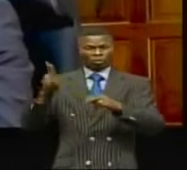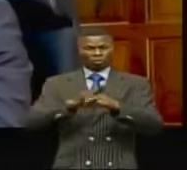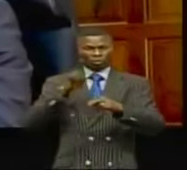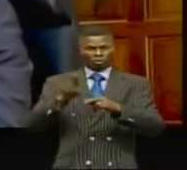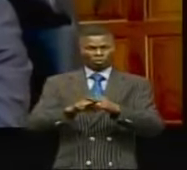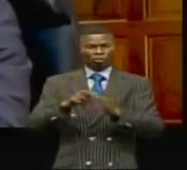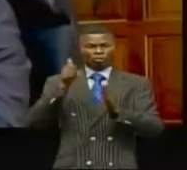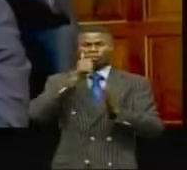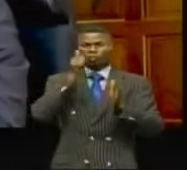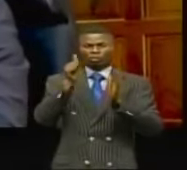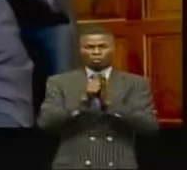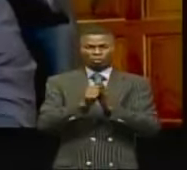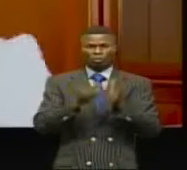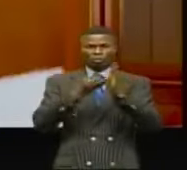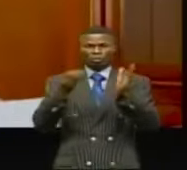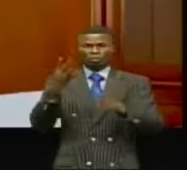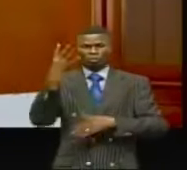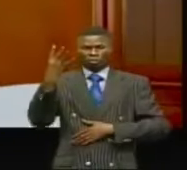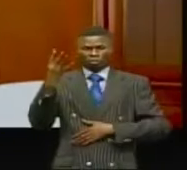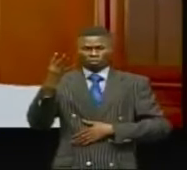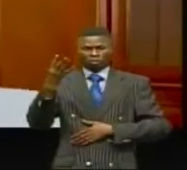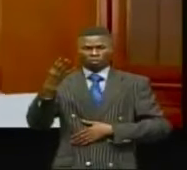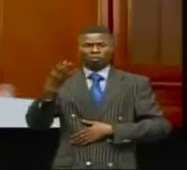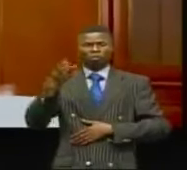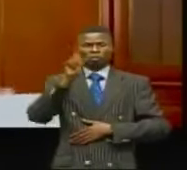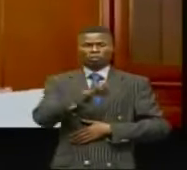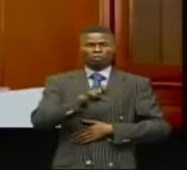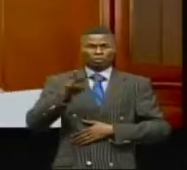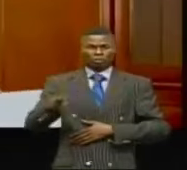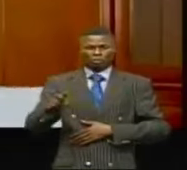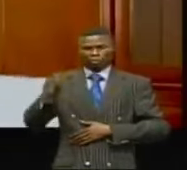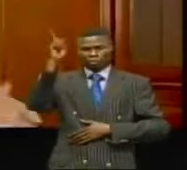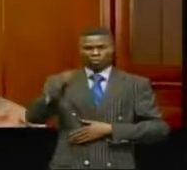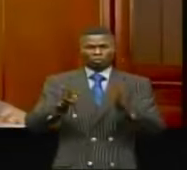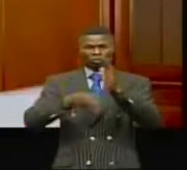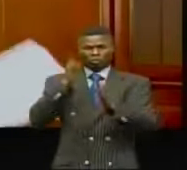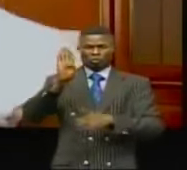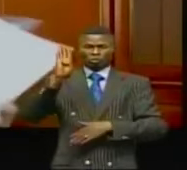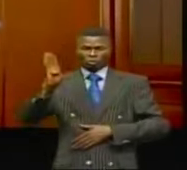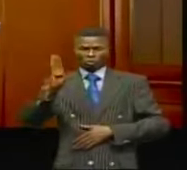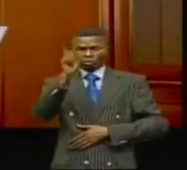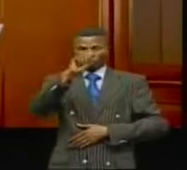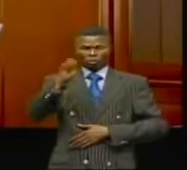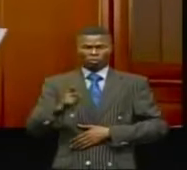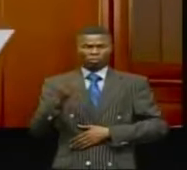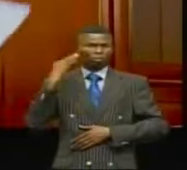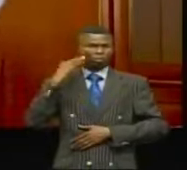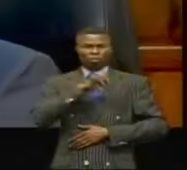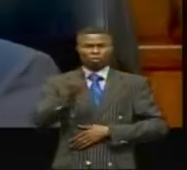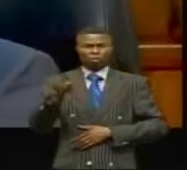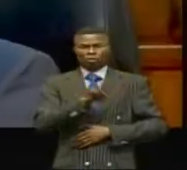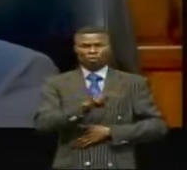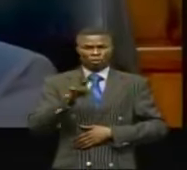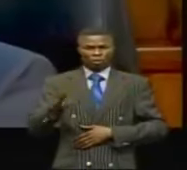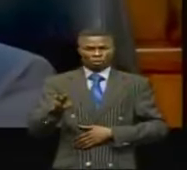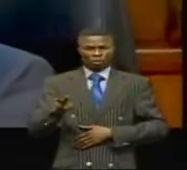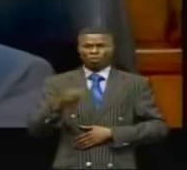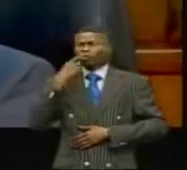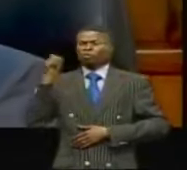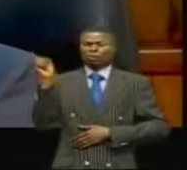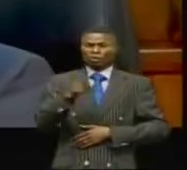l'article 84 du décret numéro 22/12B du 31 mars 2022 qui impose